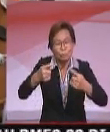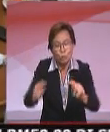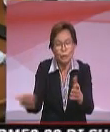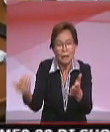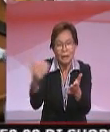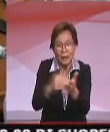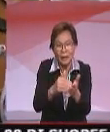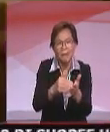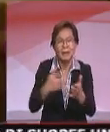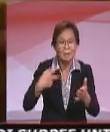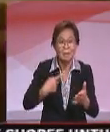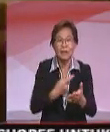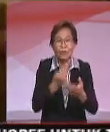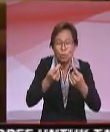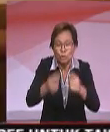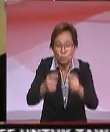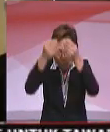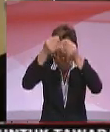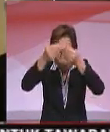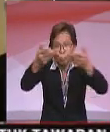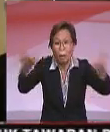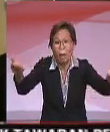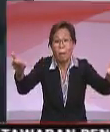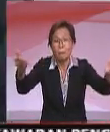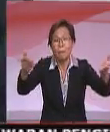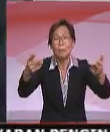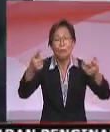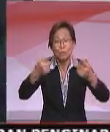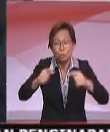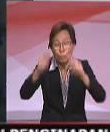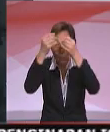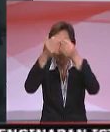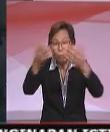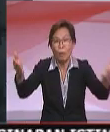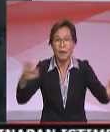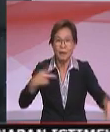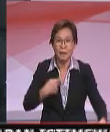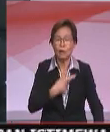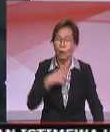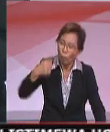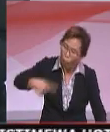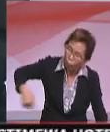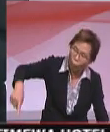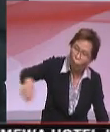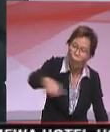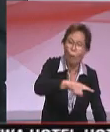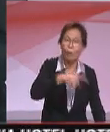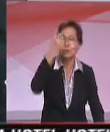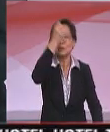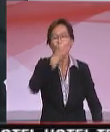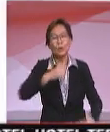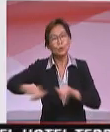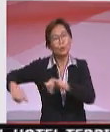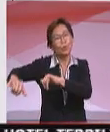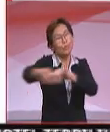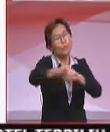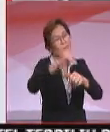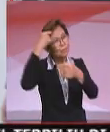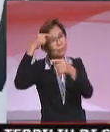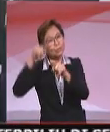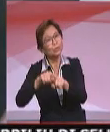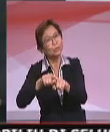sekalikan dan kita cuba umumkan supaya kita semua bersifat senada dalam isu